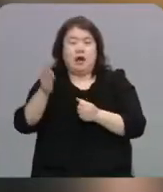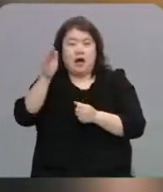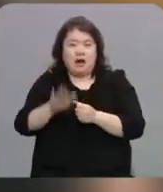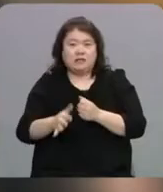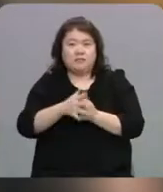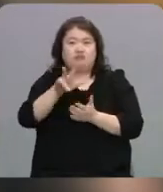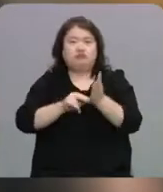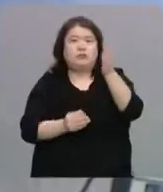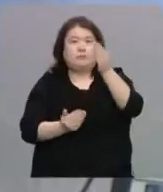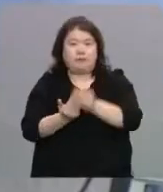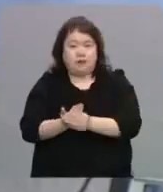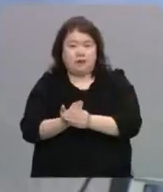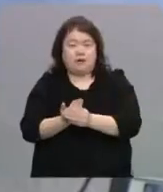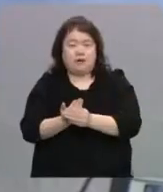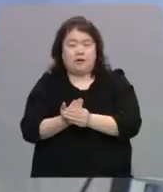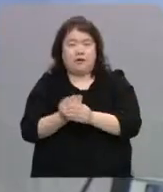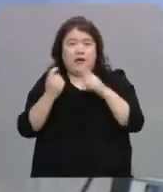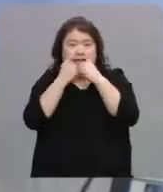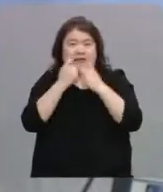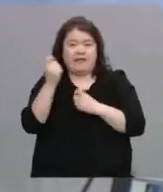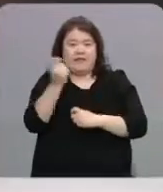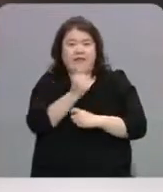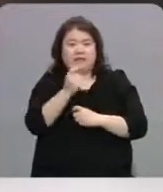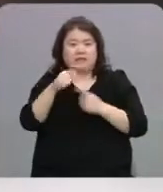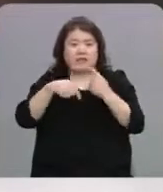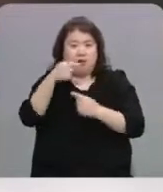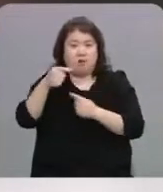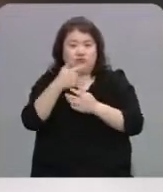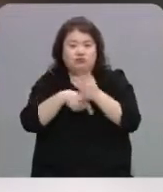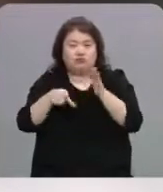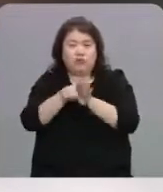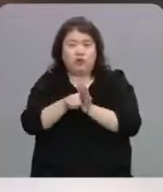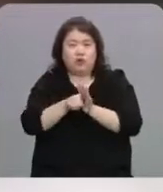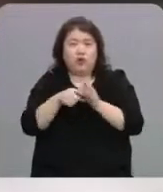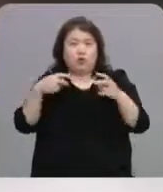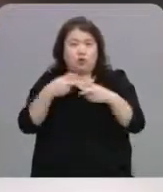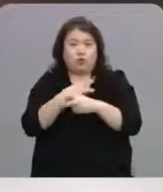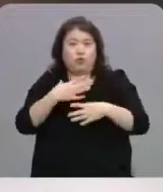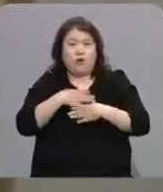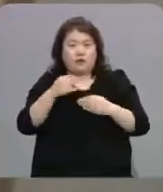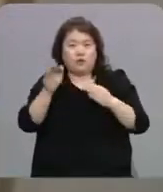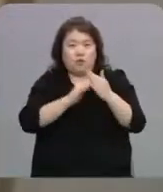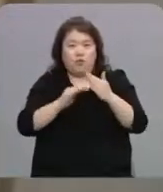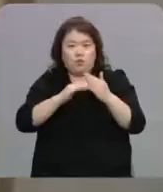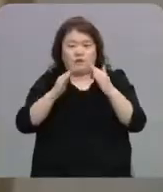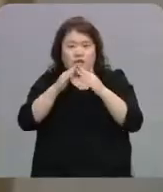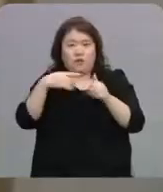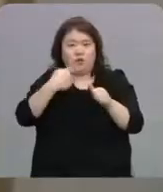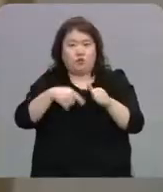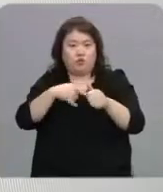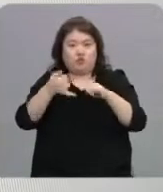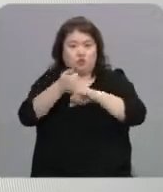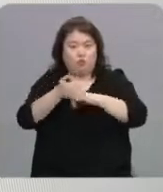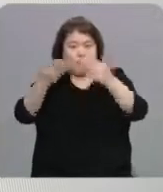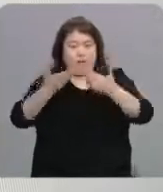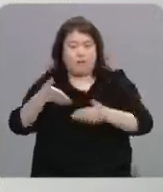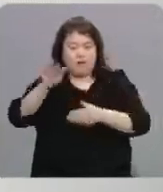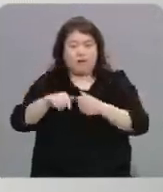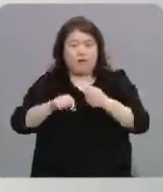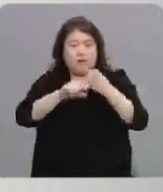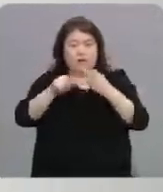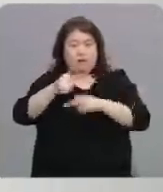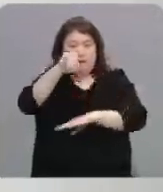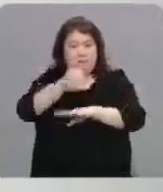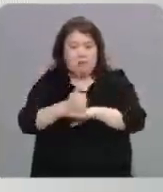문제가 생겼습니다 개인택시 영업을 서려면 교통안전공단이 주관하는 교육을 꼭 받아야하는데 지난해 말 교육 가능